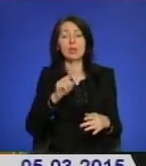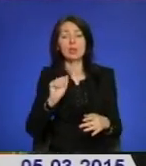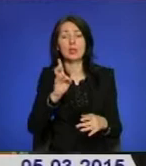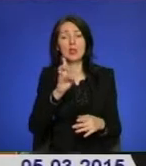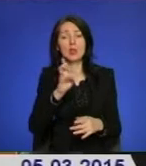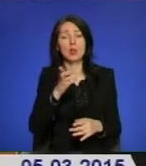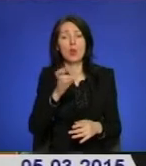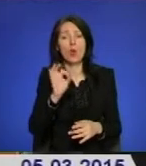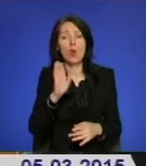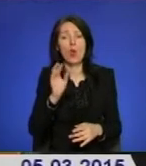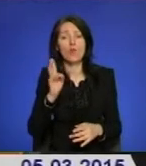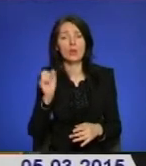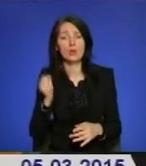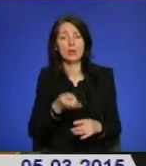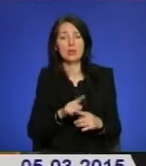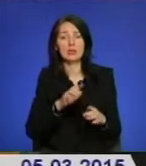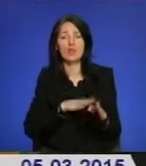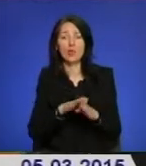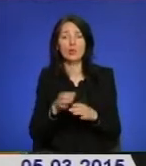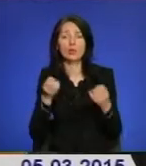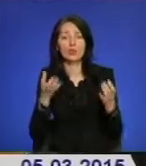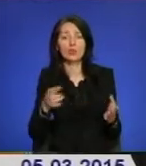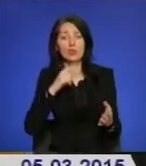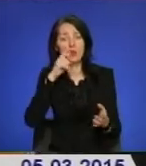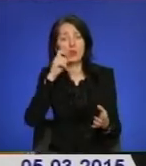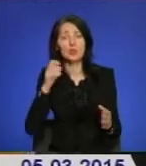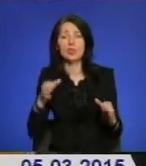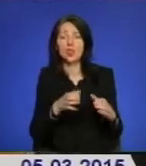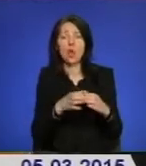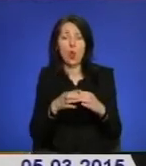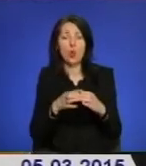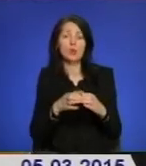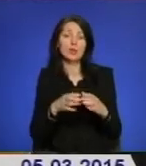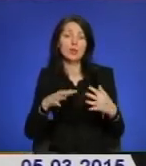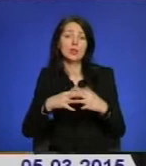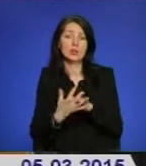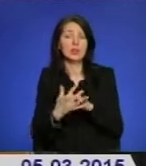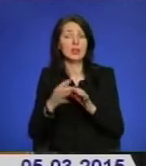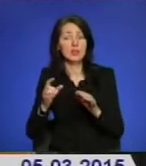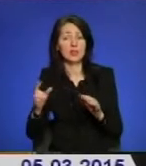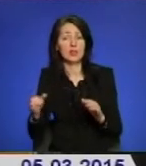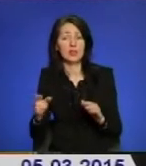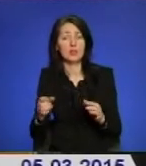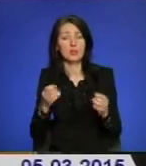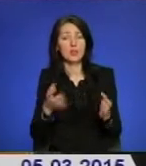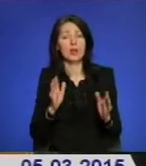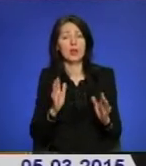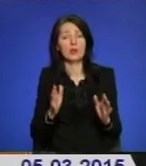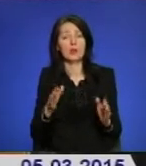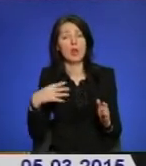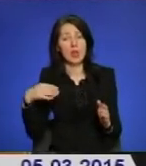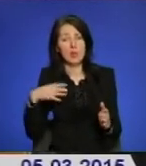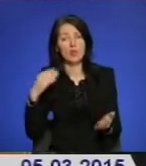Заньковецької і це виконував звичайний український хор селянський зазвичай Хоча і Львів мав